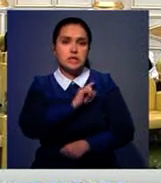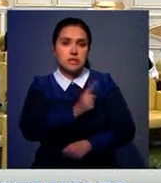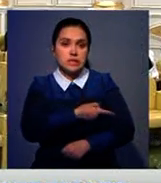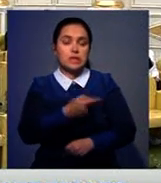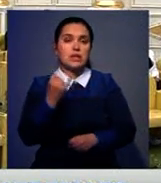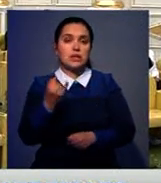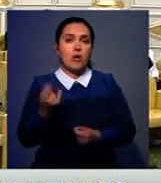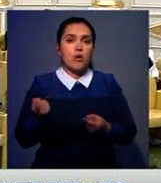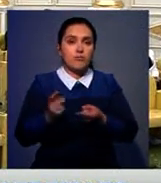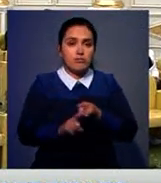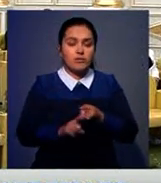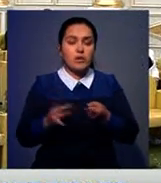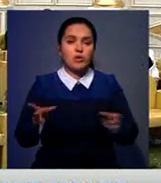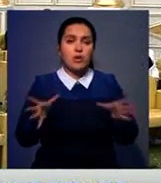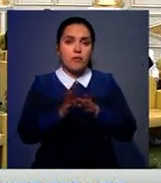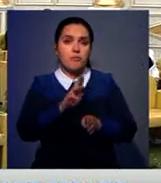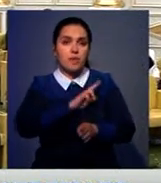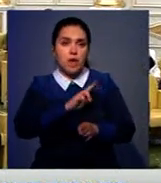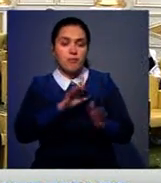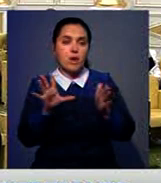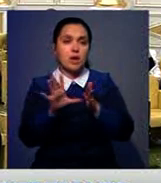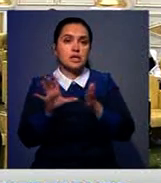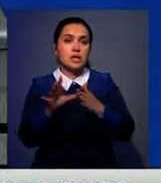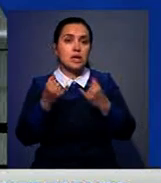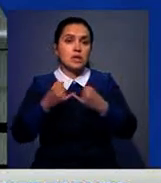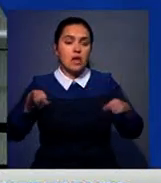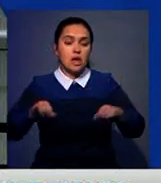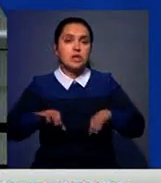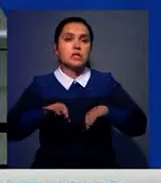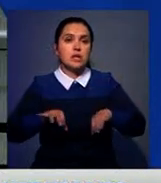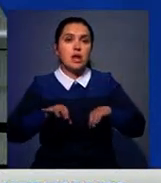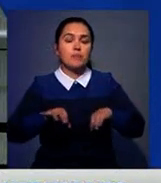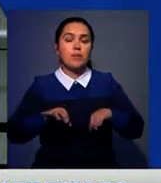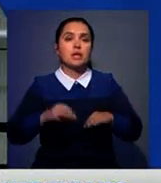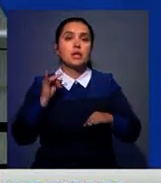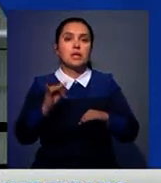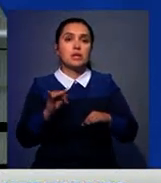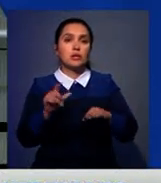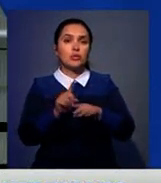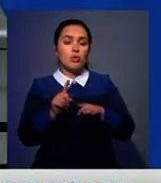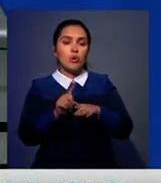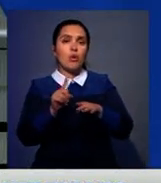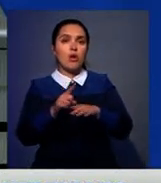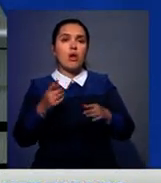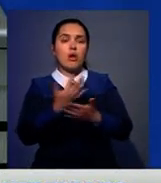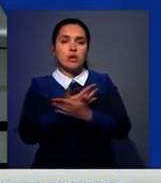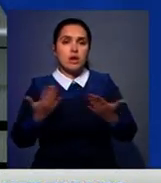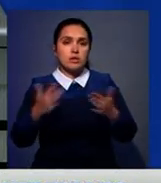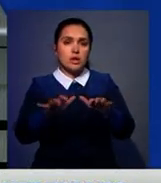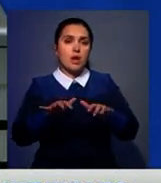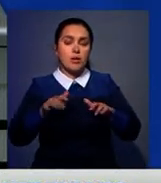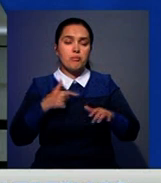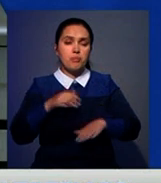партнерство, углубить наше сотрудничество в сфере энергетики, транспорта и цифровых коммуникаций. Мы провели с господином президентом хорошее